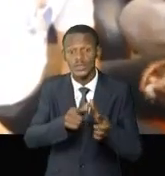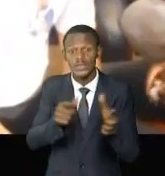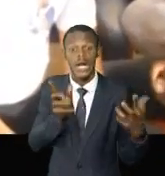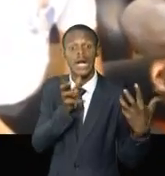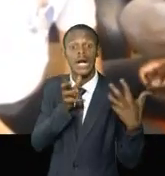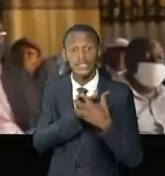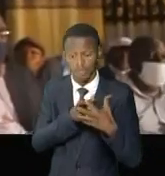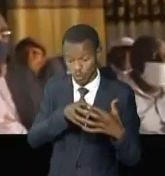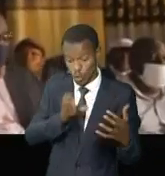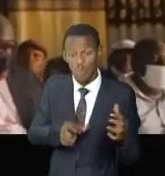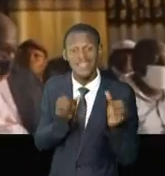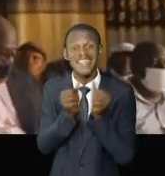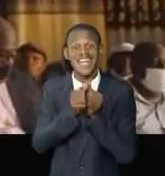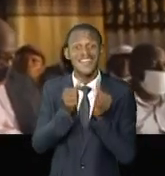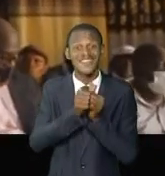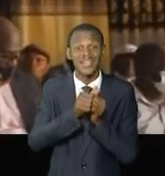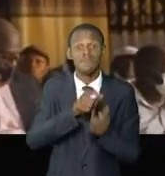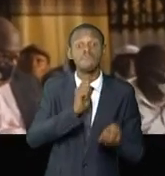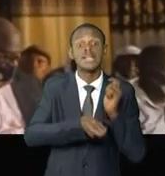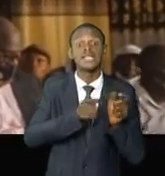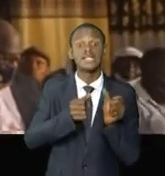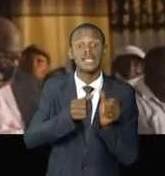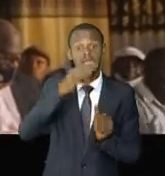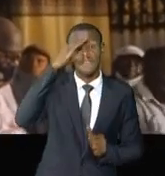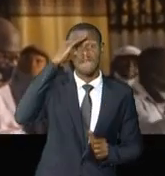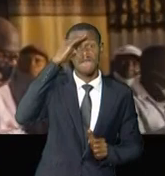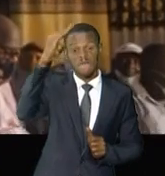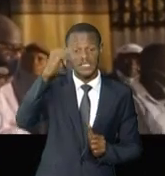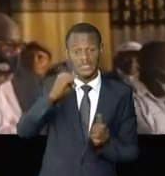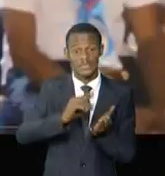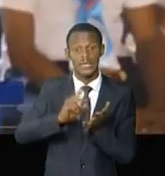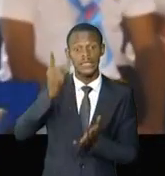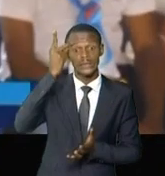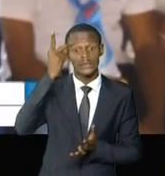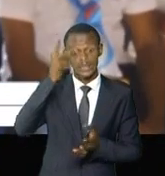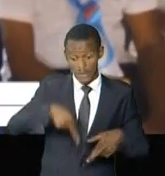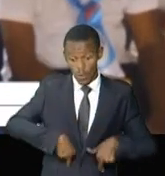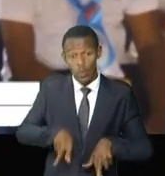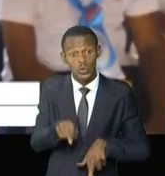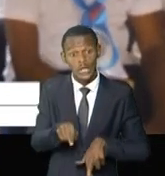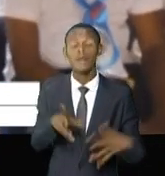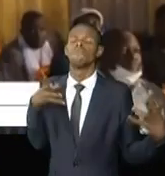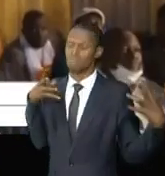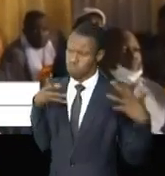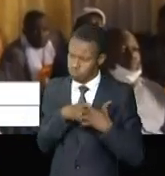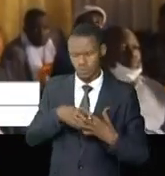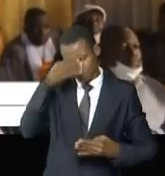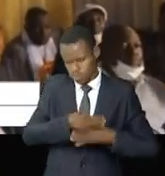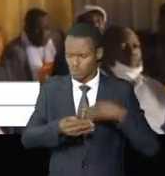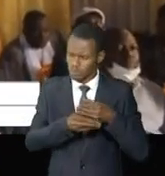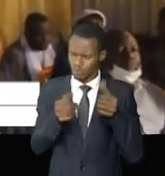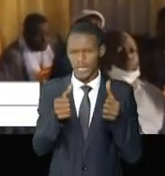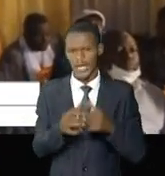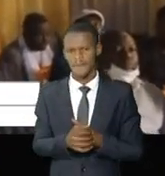de Kinshasa sera réhabilitée, a souligné Jean-Marc Kabunda Kabund. Retenons que le premier vice-président s'est